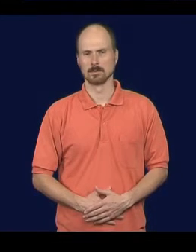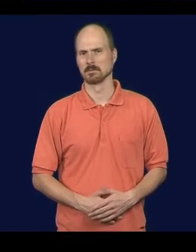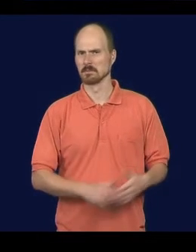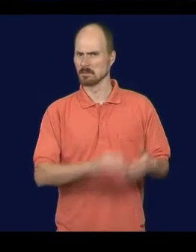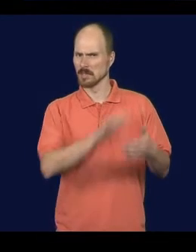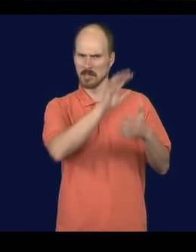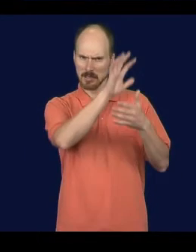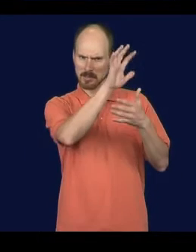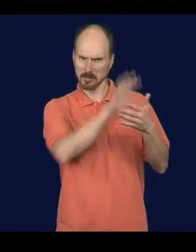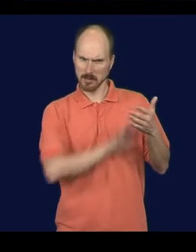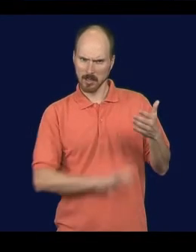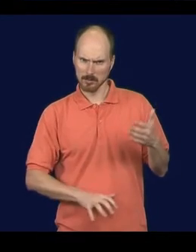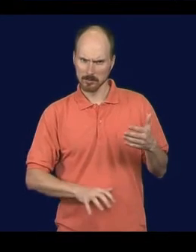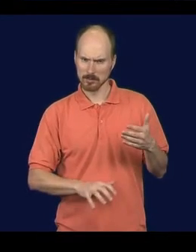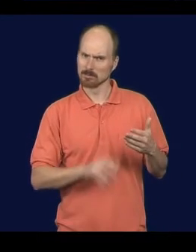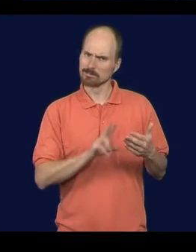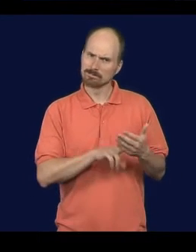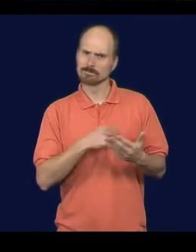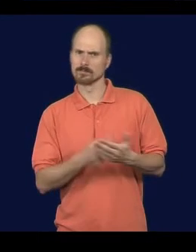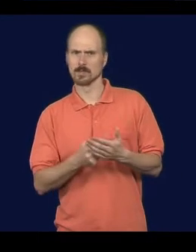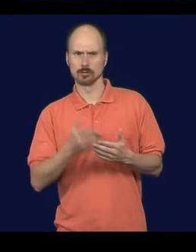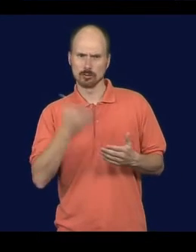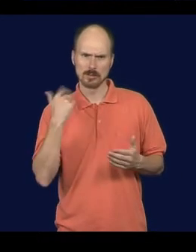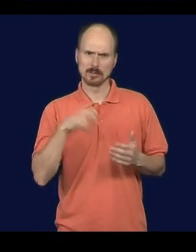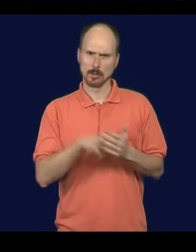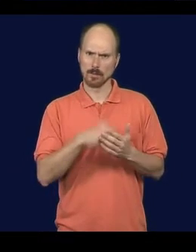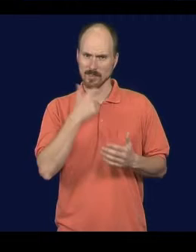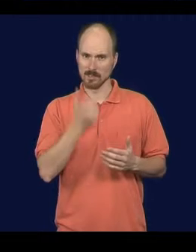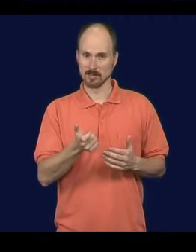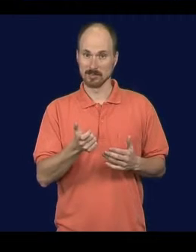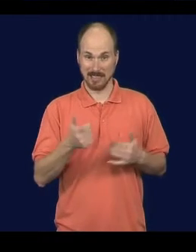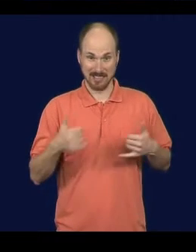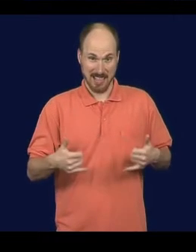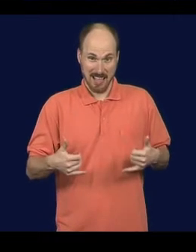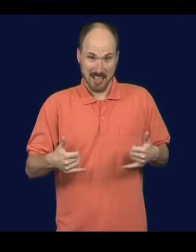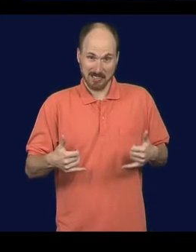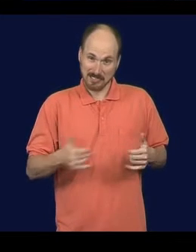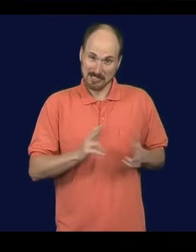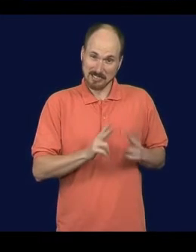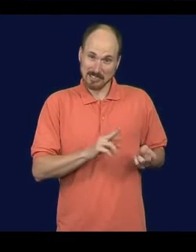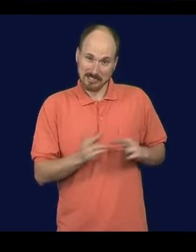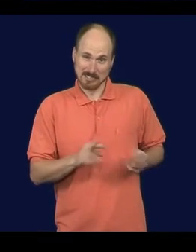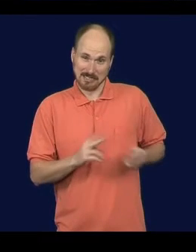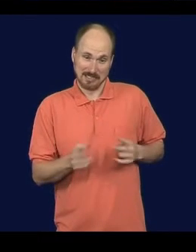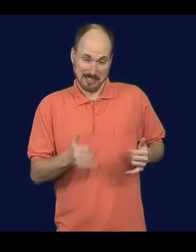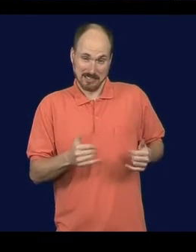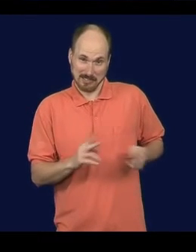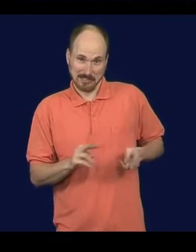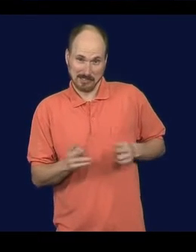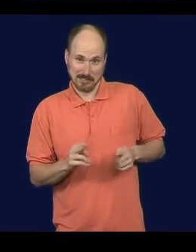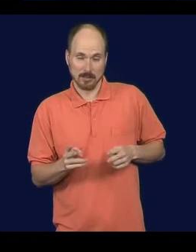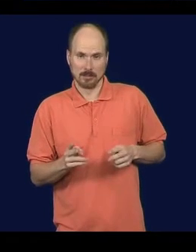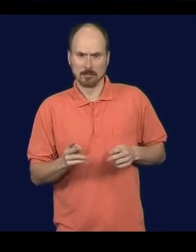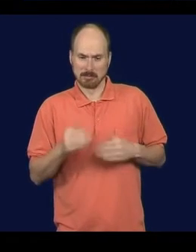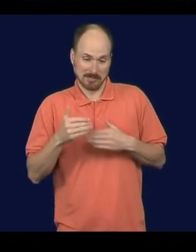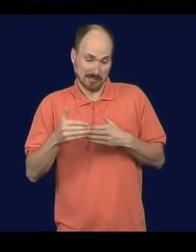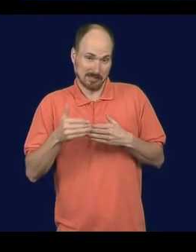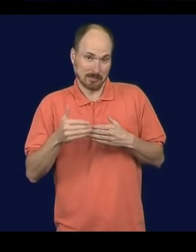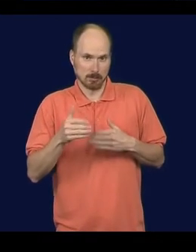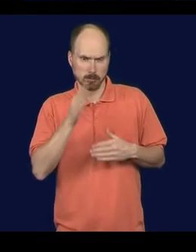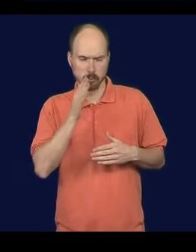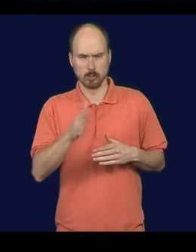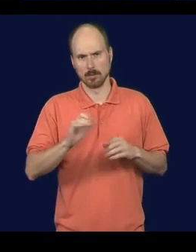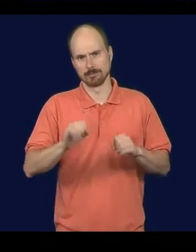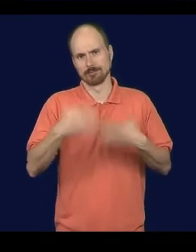nejnavštěvovanější místa ve městě a tyto místa se pak nahrají do telefonu. Uživatel má potom již jednoduchou práci vybrat